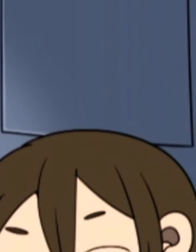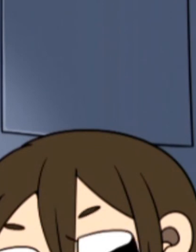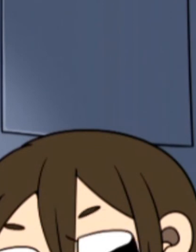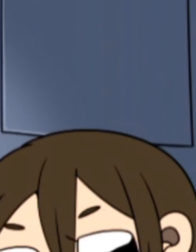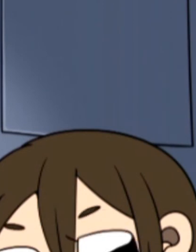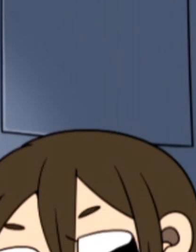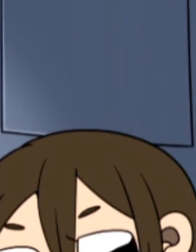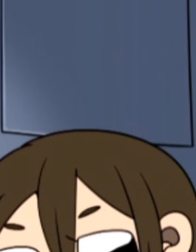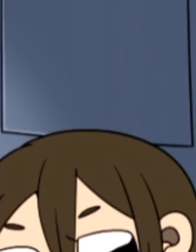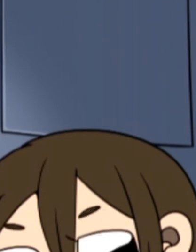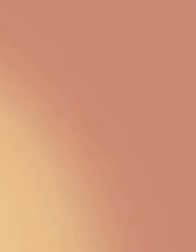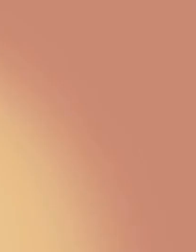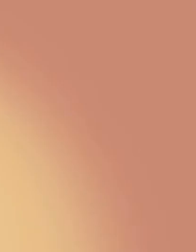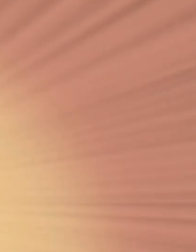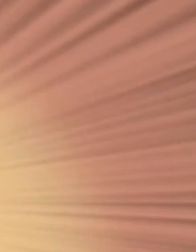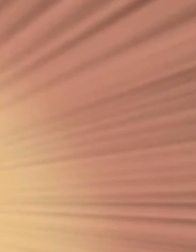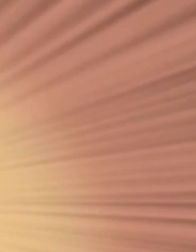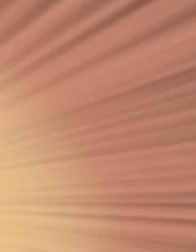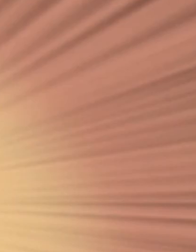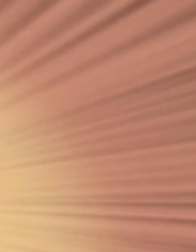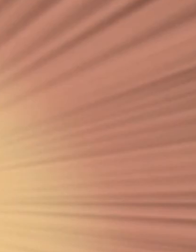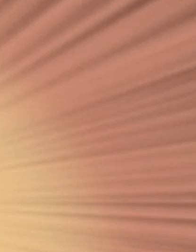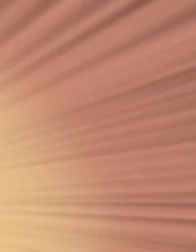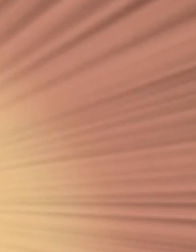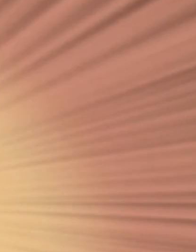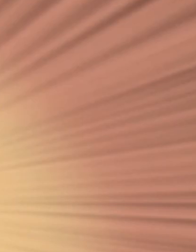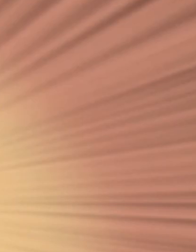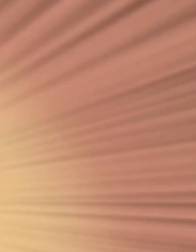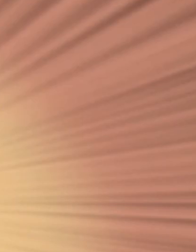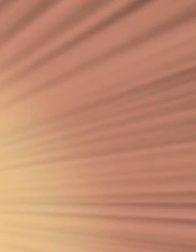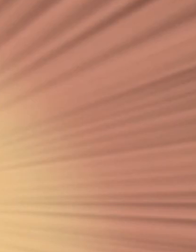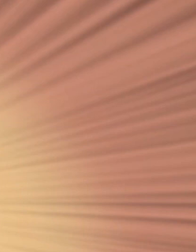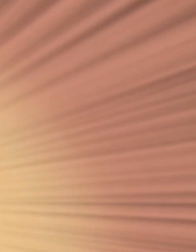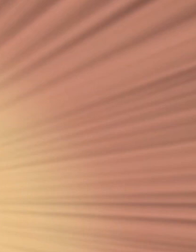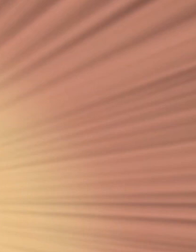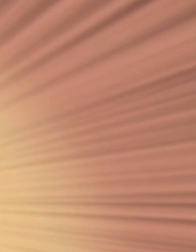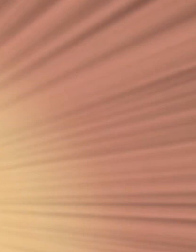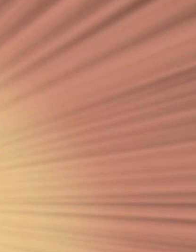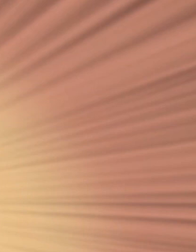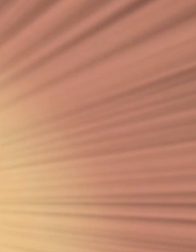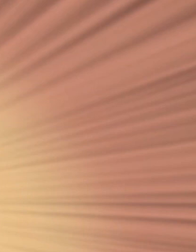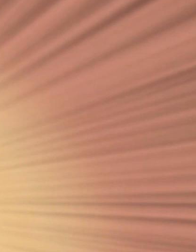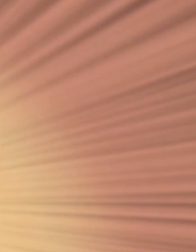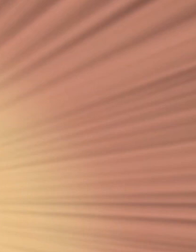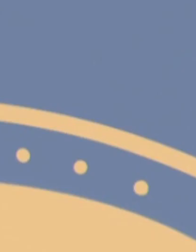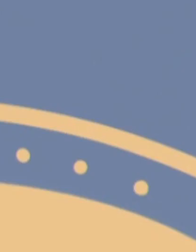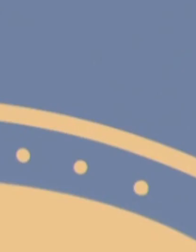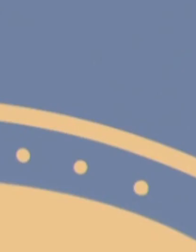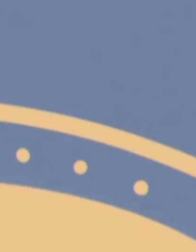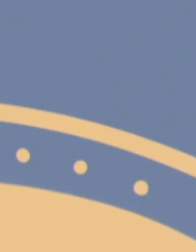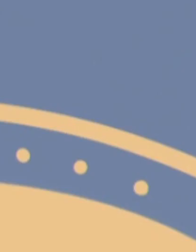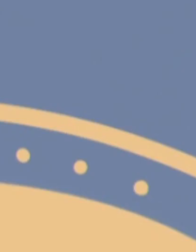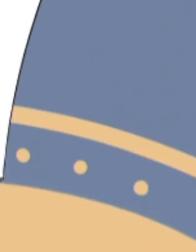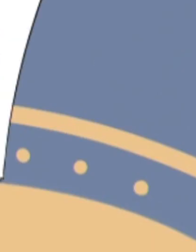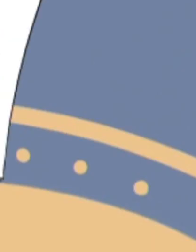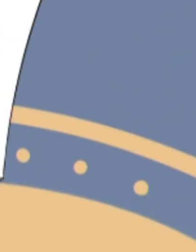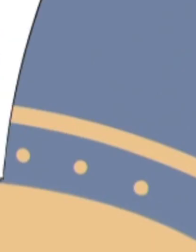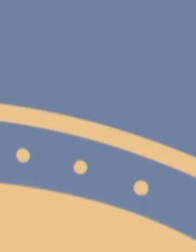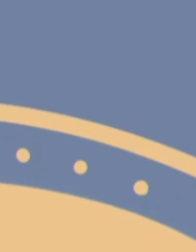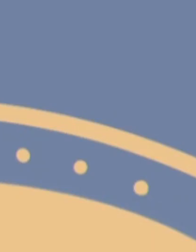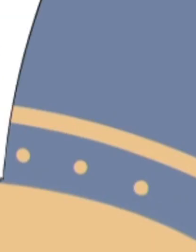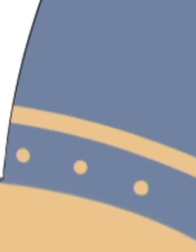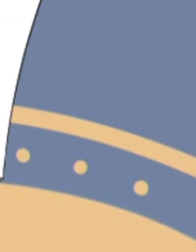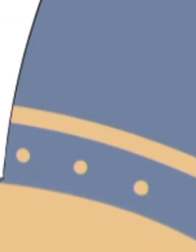所やその付近で こんな怪しい人がいたり、 怪しすぎ、 不審な物